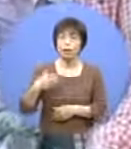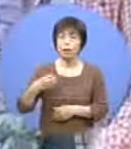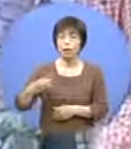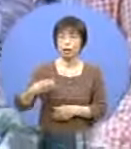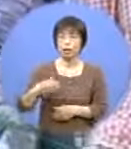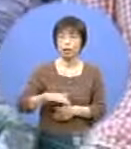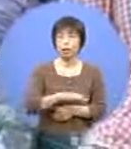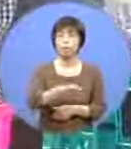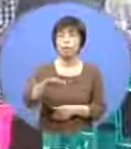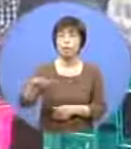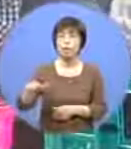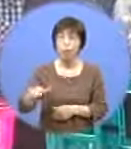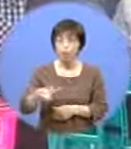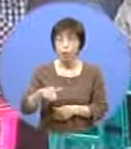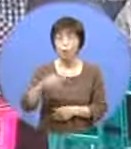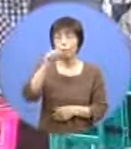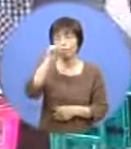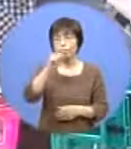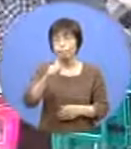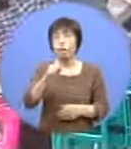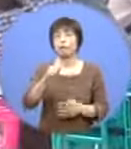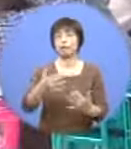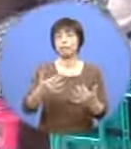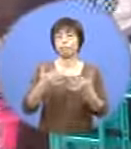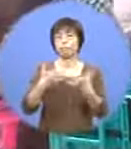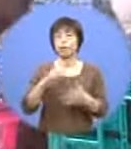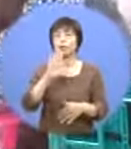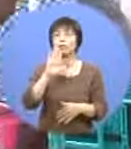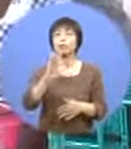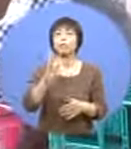んもいい刺激になっているようです。